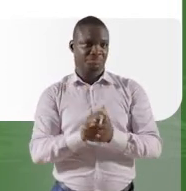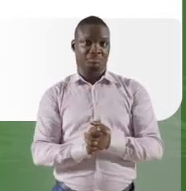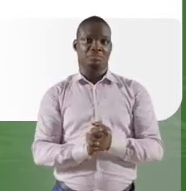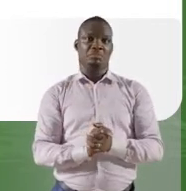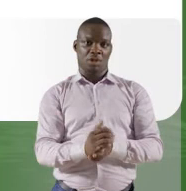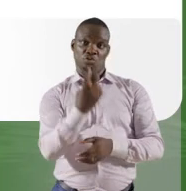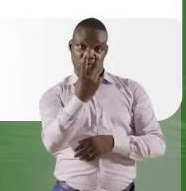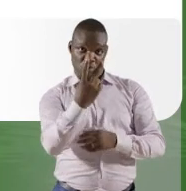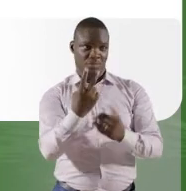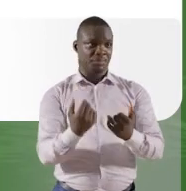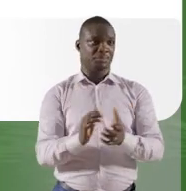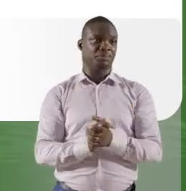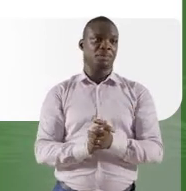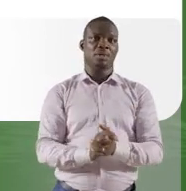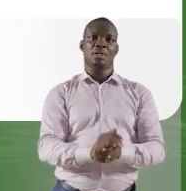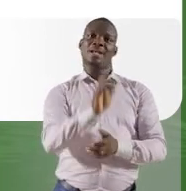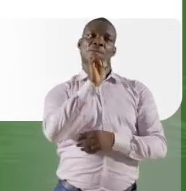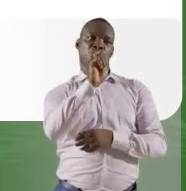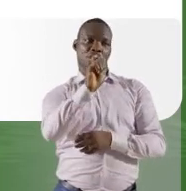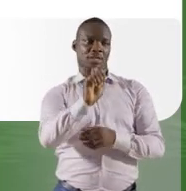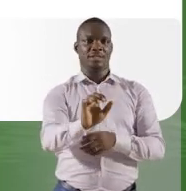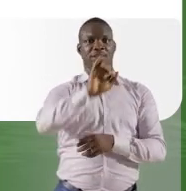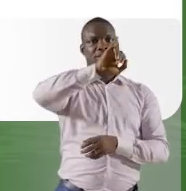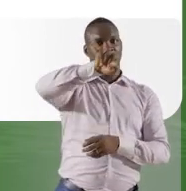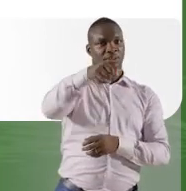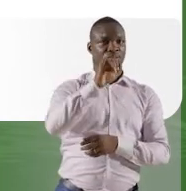Petit 2, les points